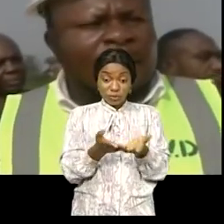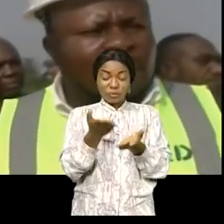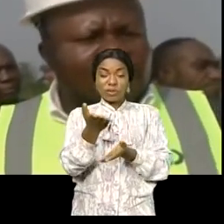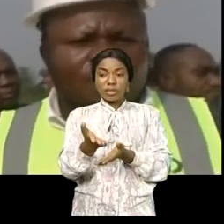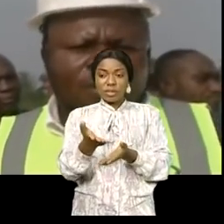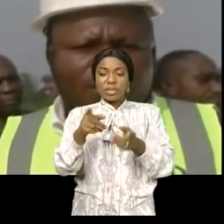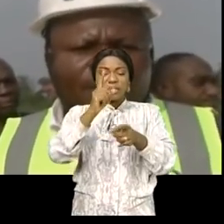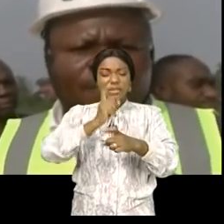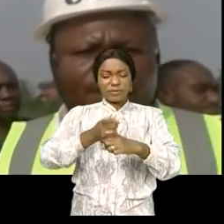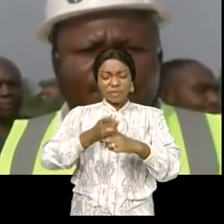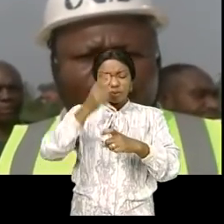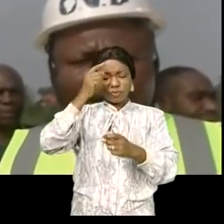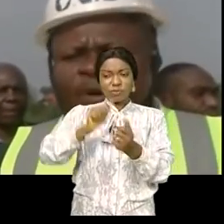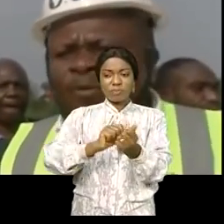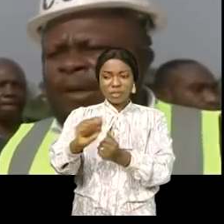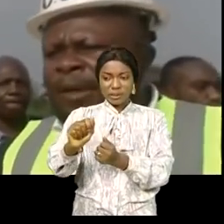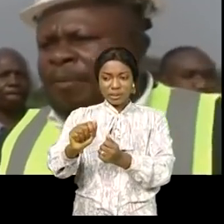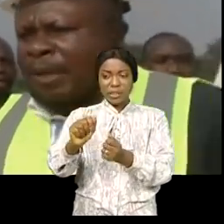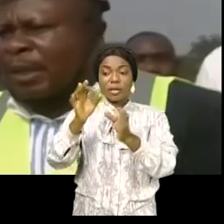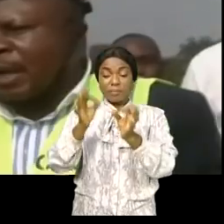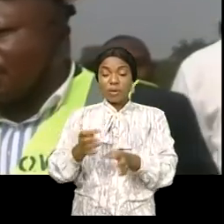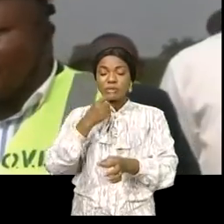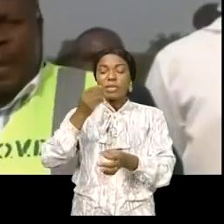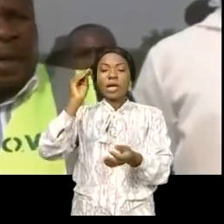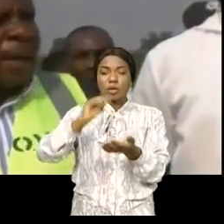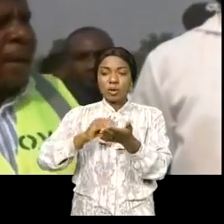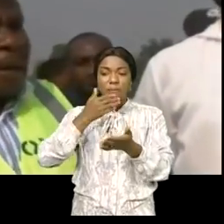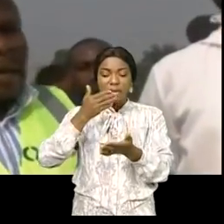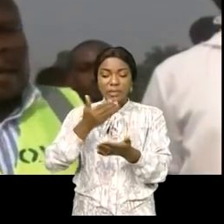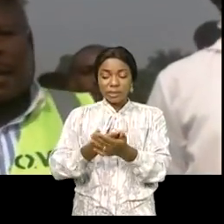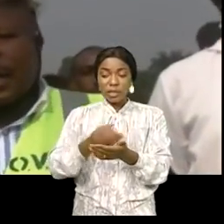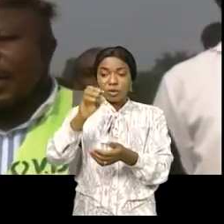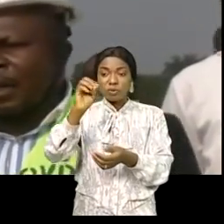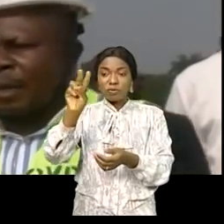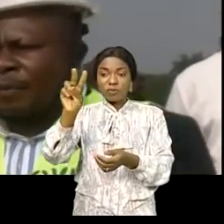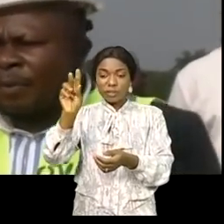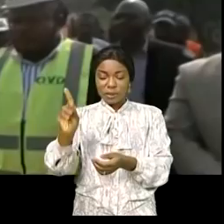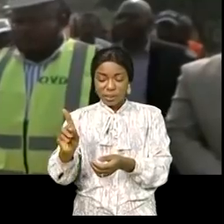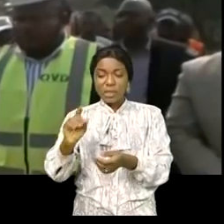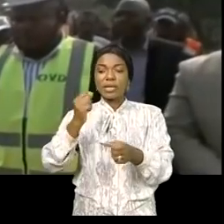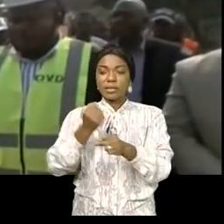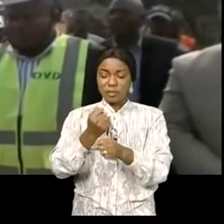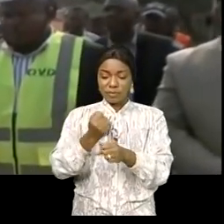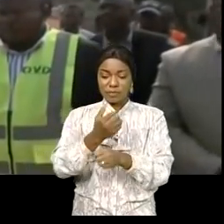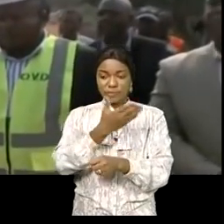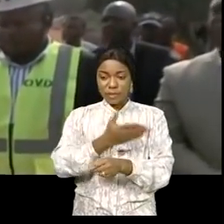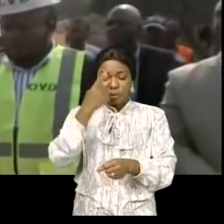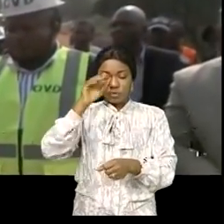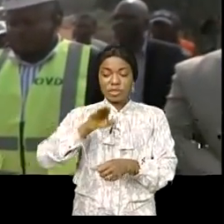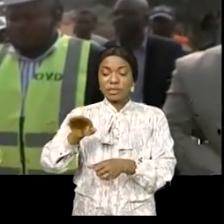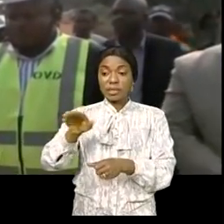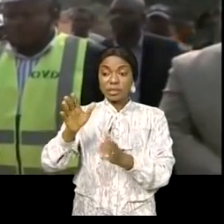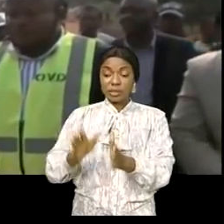c'était difficile lorsqu'il pleuvait, et on doit dire merci à l'OVD qui a réalisé les travaux. Pour le directeur provincial de